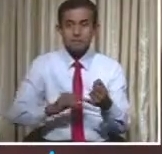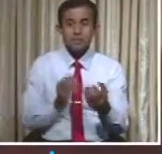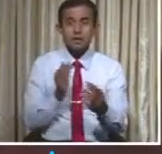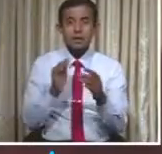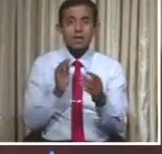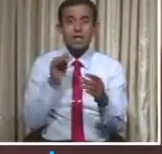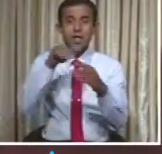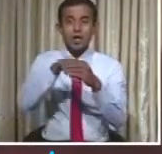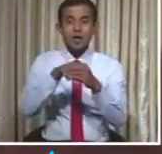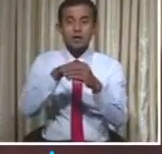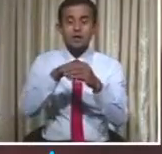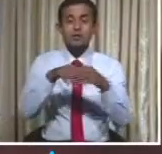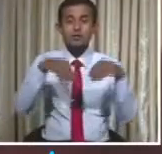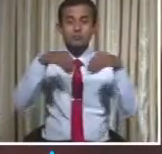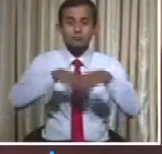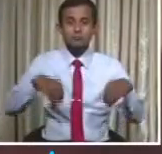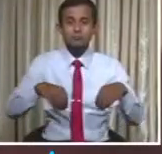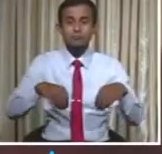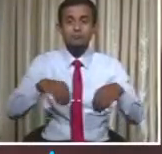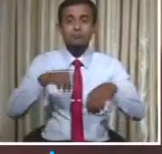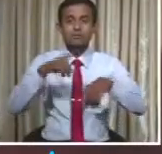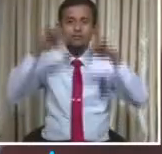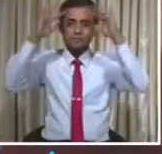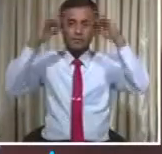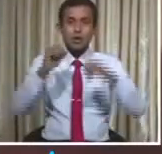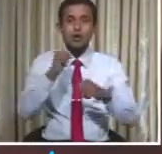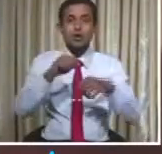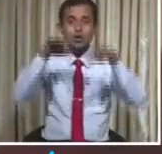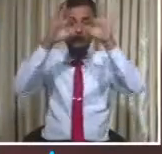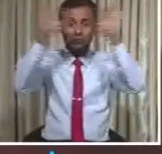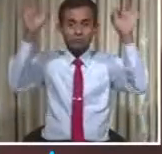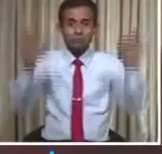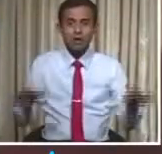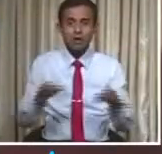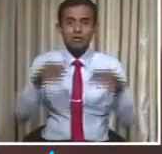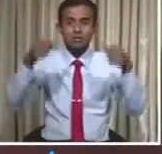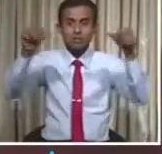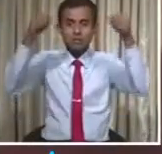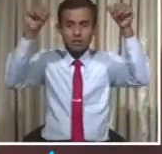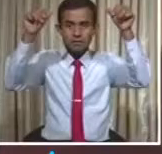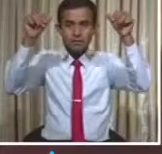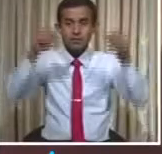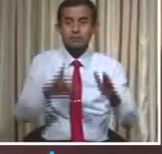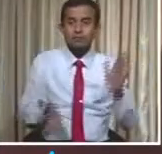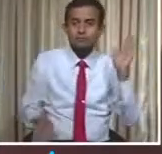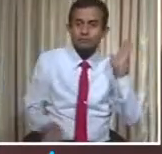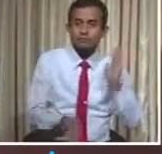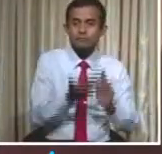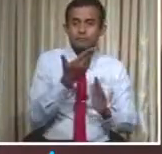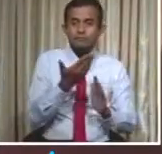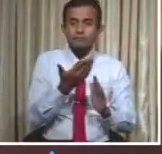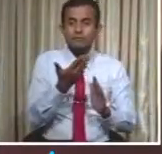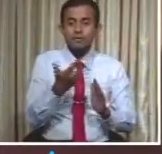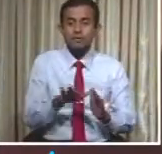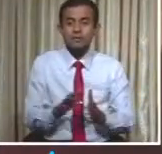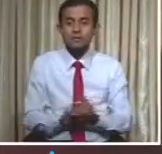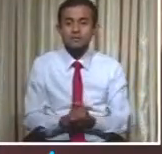තැන වගා කරන භෝග කාලගුණික තත්ත්ව මේ සියල්ල සඳහන් පූර්වක් තිබුණා. පිටවෙලාදී එහෙම තත්ත්වයක් තිබුණා.